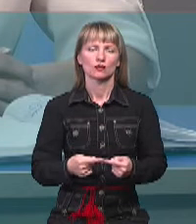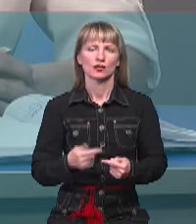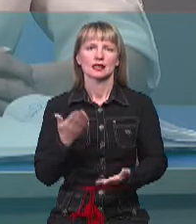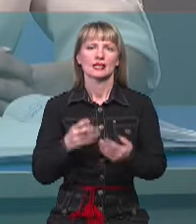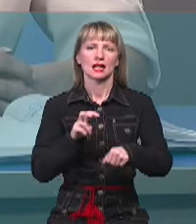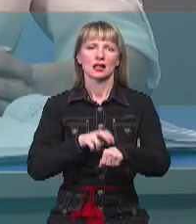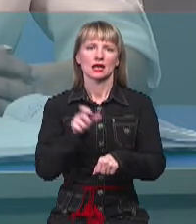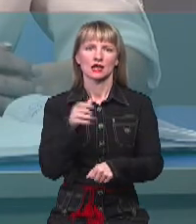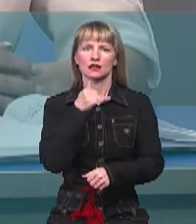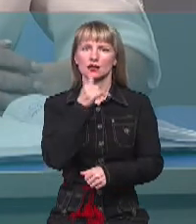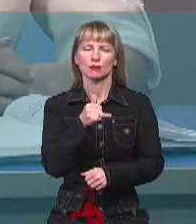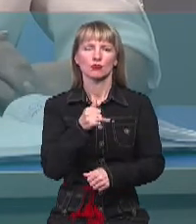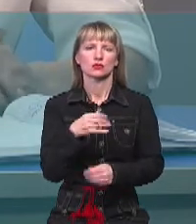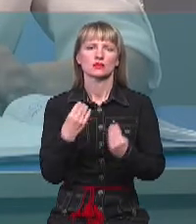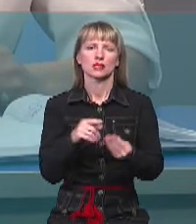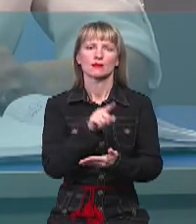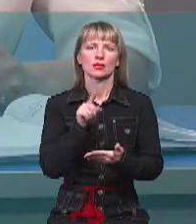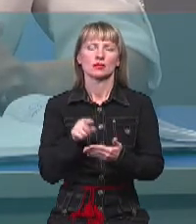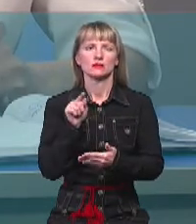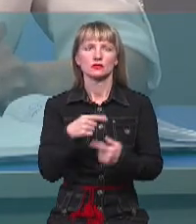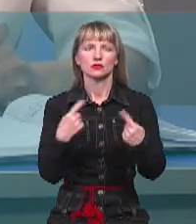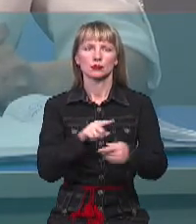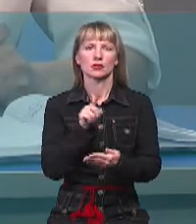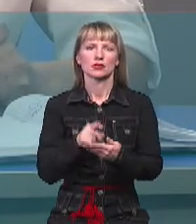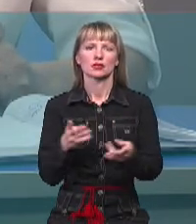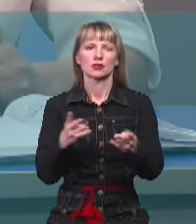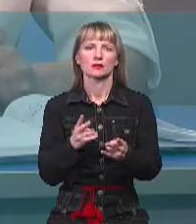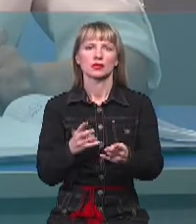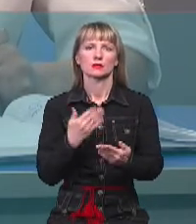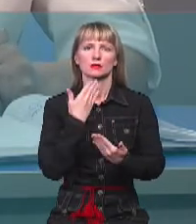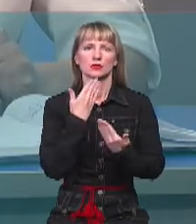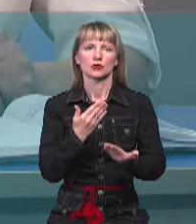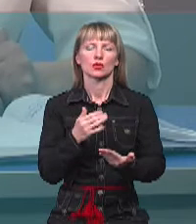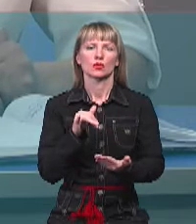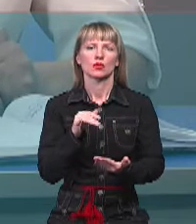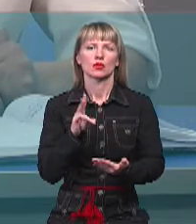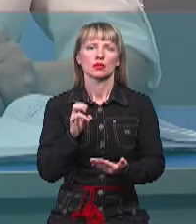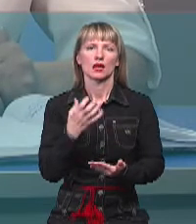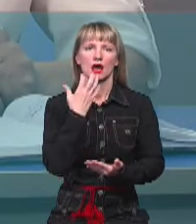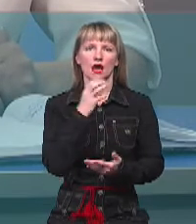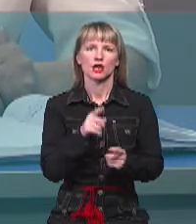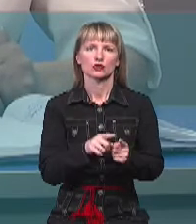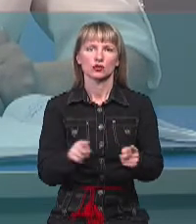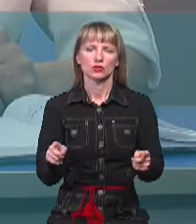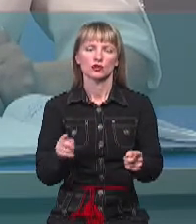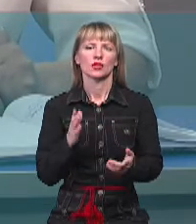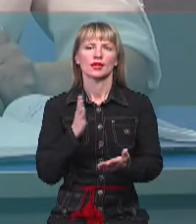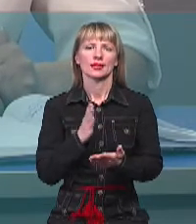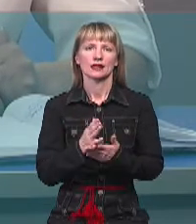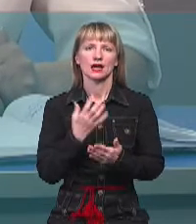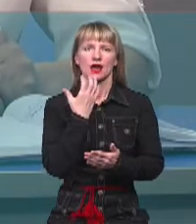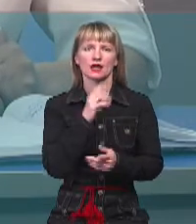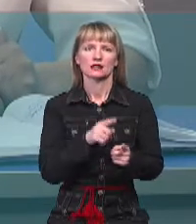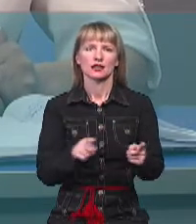Якщо лікар не може надати якусь відповідь на те чи інше запитання, тоді треба звертатися уже на гарячу лінію. Є дія гаряча